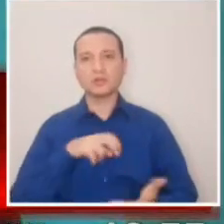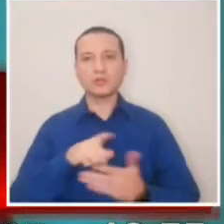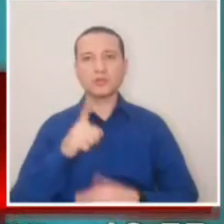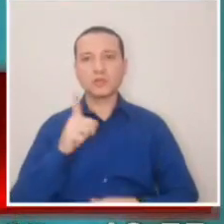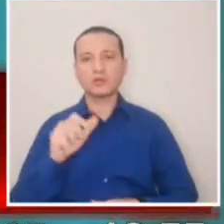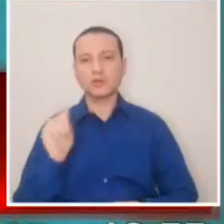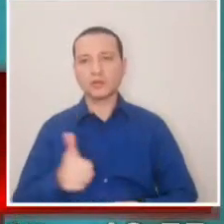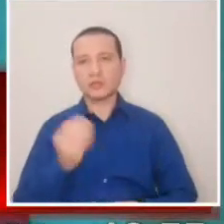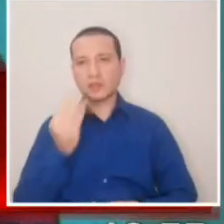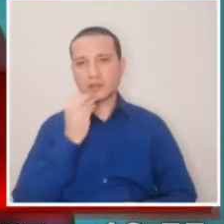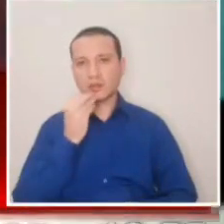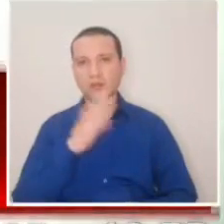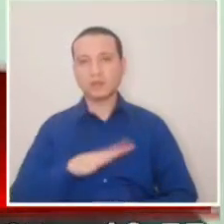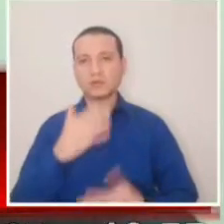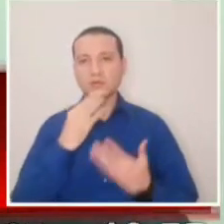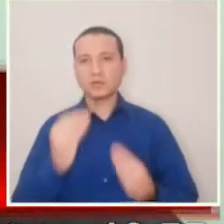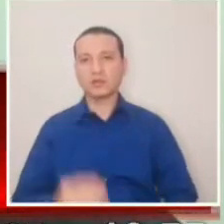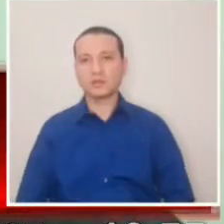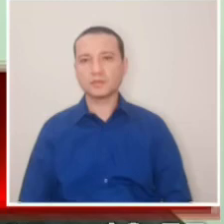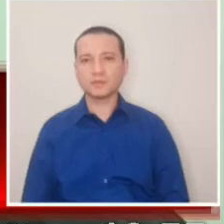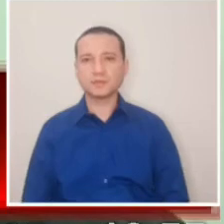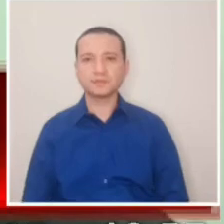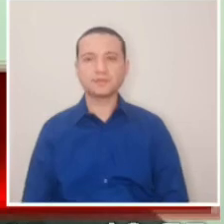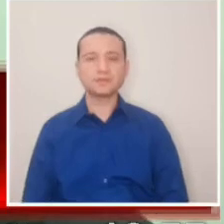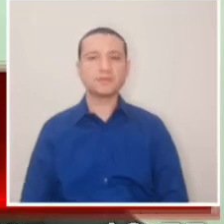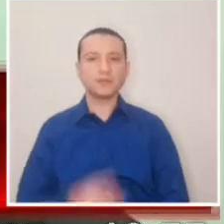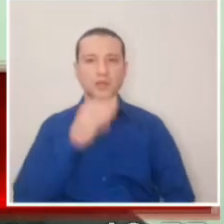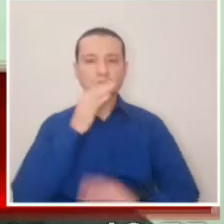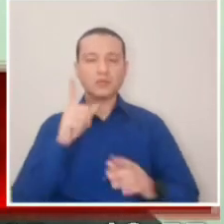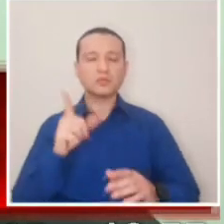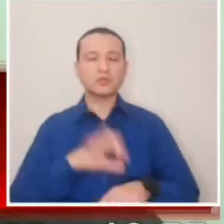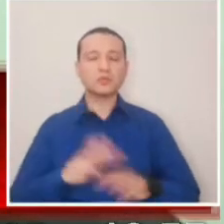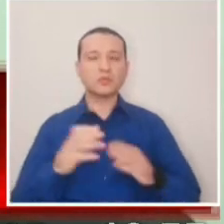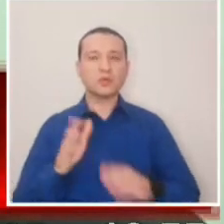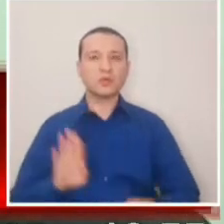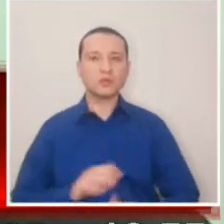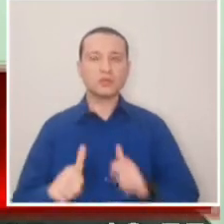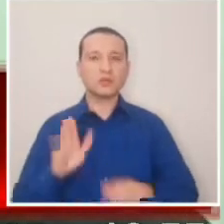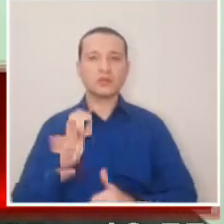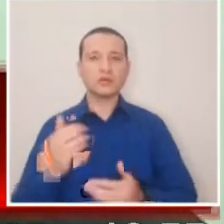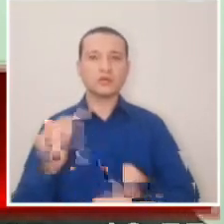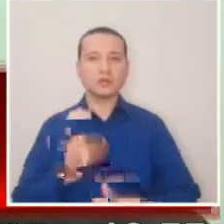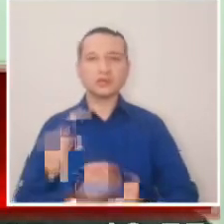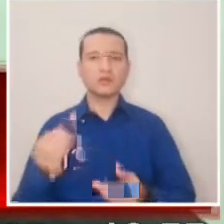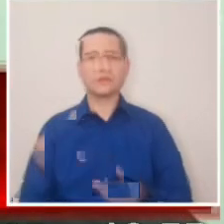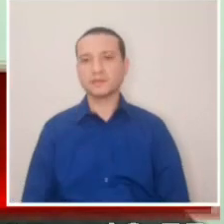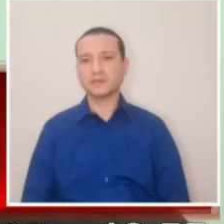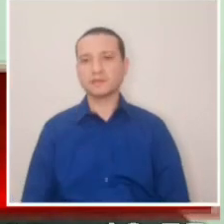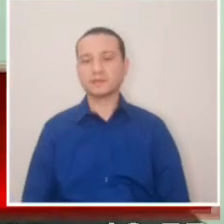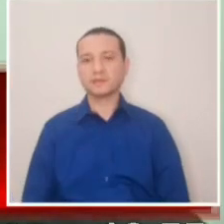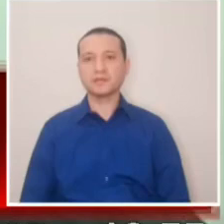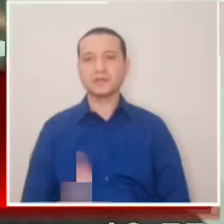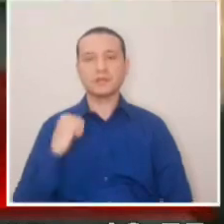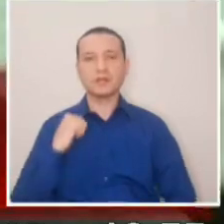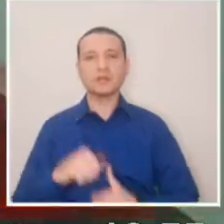yemek yiyebilmek her şey çok güzel yani ekiple oğlumuz bize tekrar kavuştuk çok şükür bize tekrar yeniden